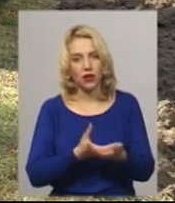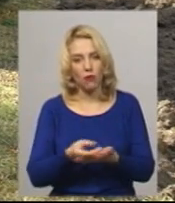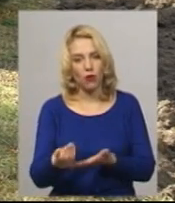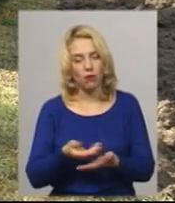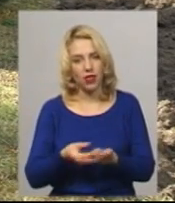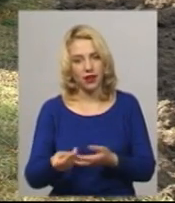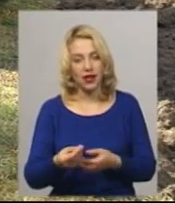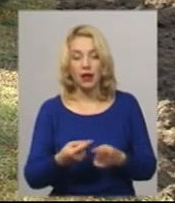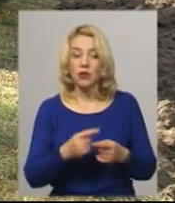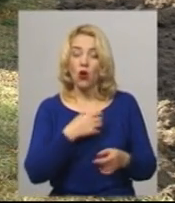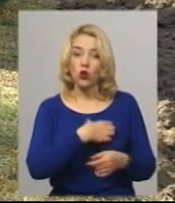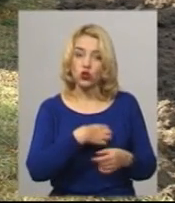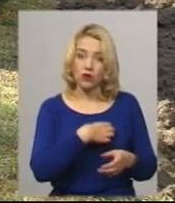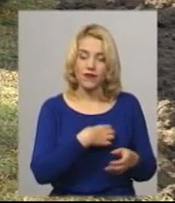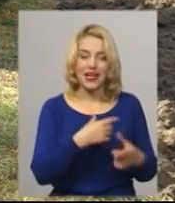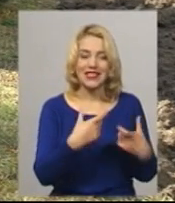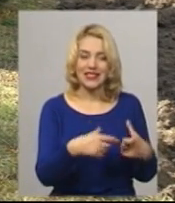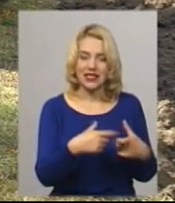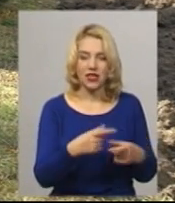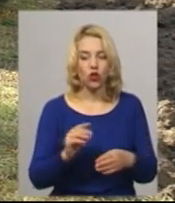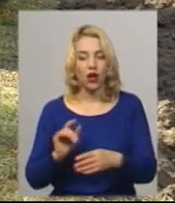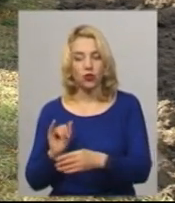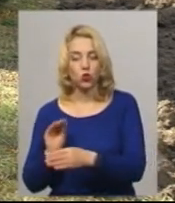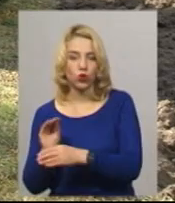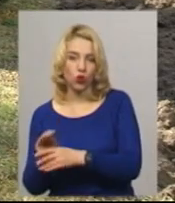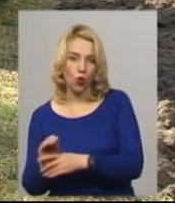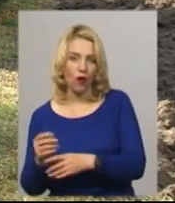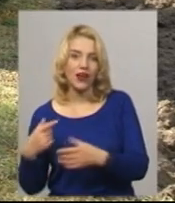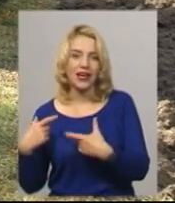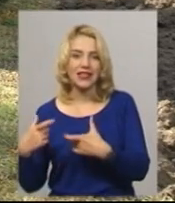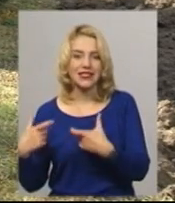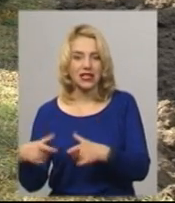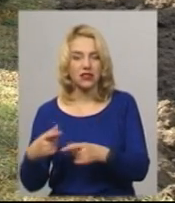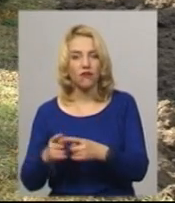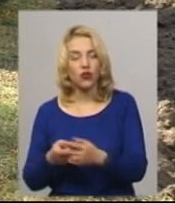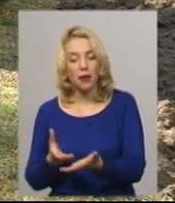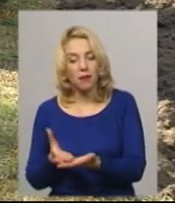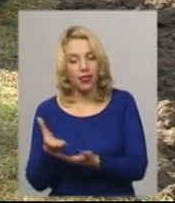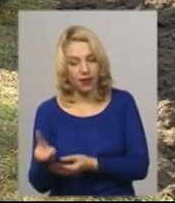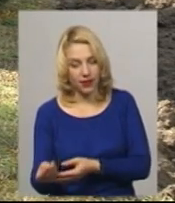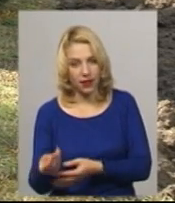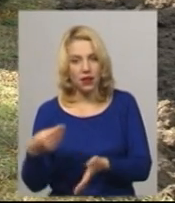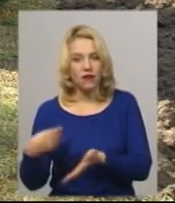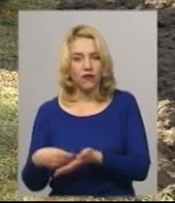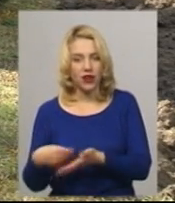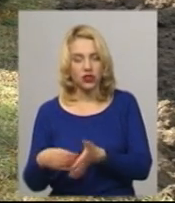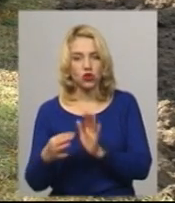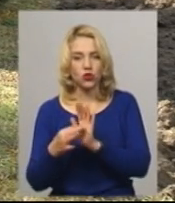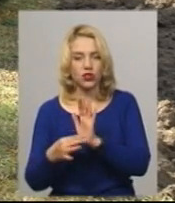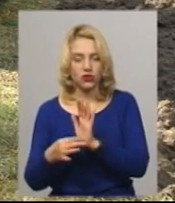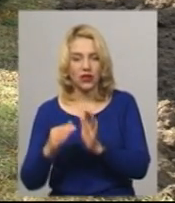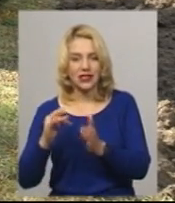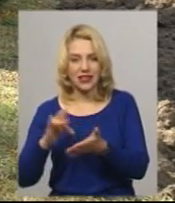від основної сесії, додаткова сесія єдиного фахового іспиту є платною. Її вартість Український центр оцінювання